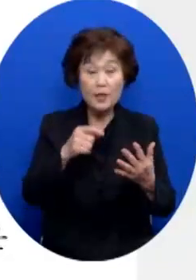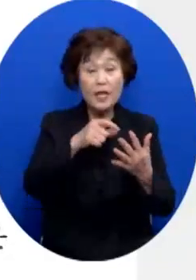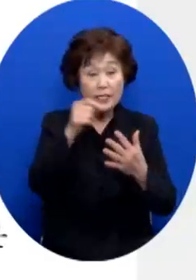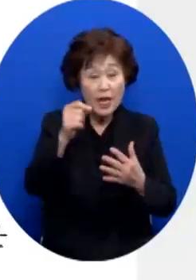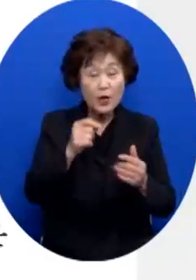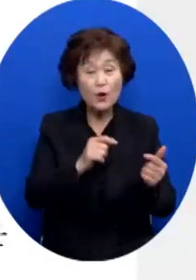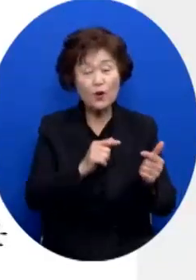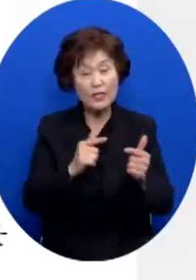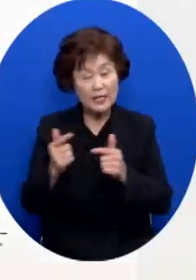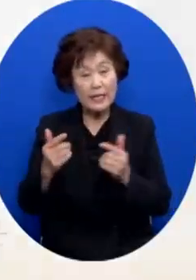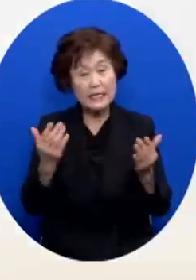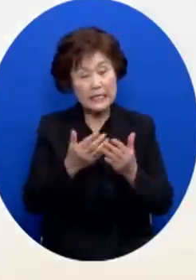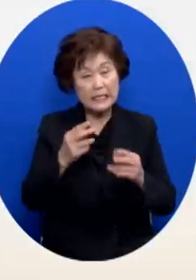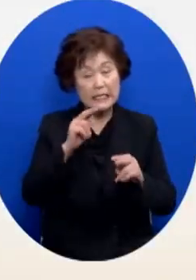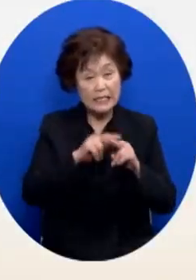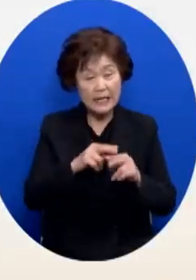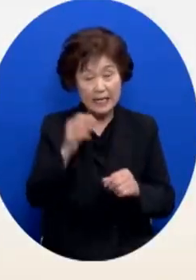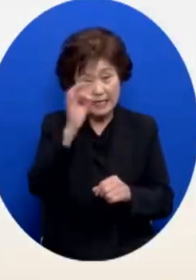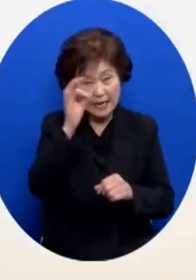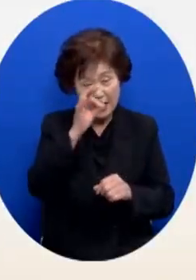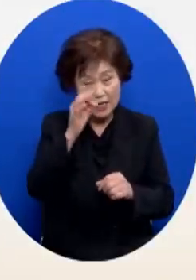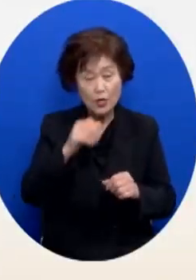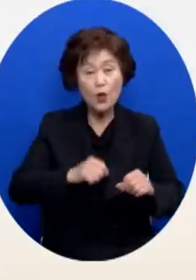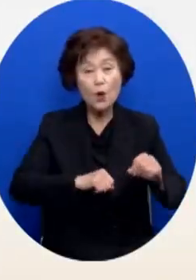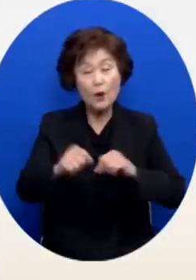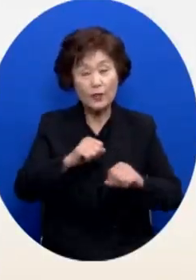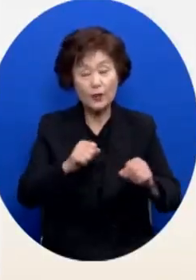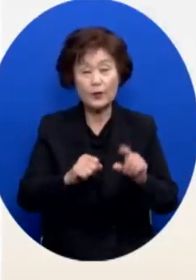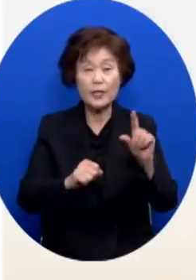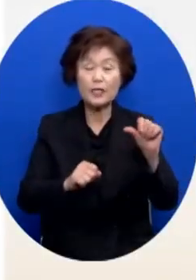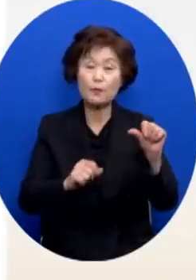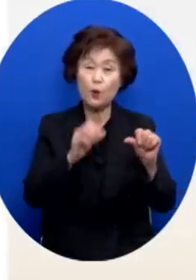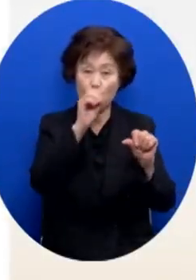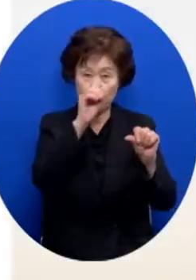일자리를 찾기 위한 활동이 15% 이상 크게 증가했다고 밝혔습니다.